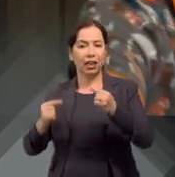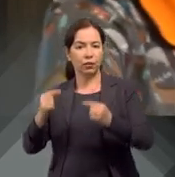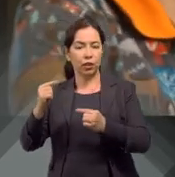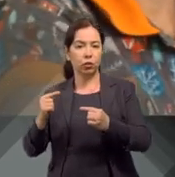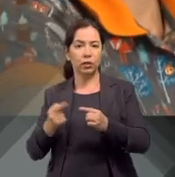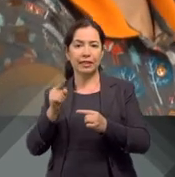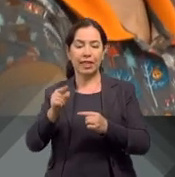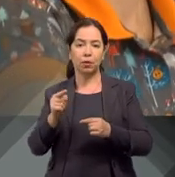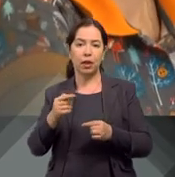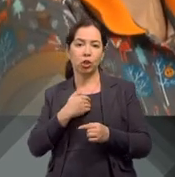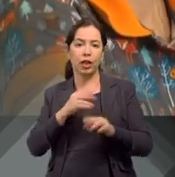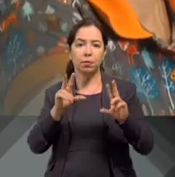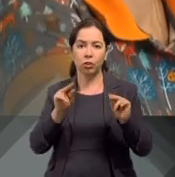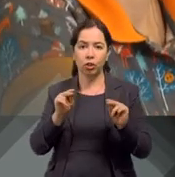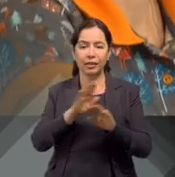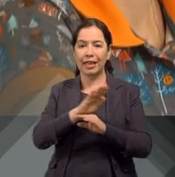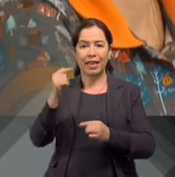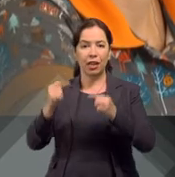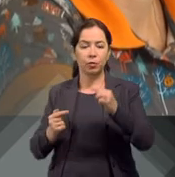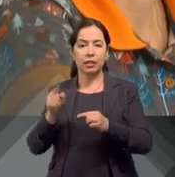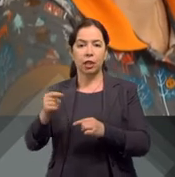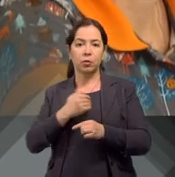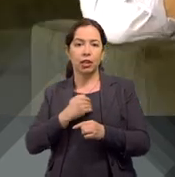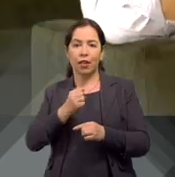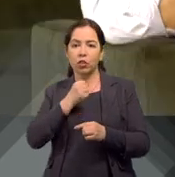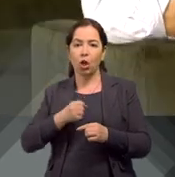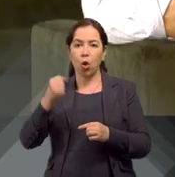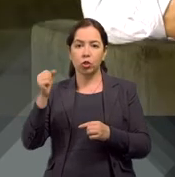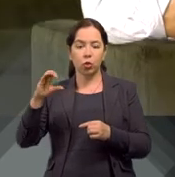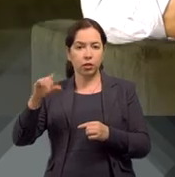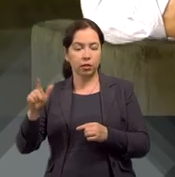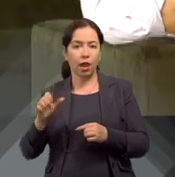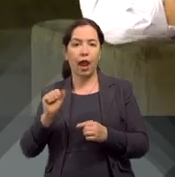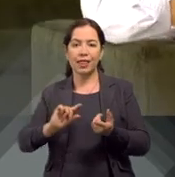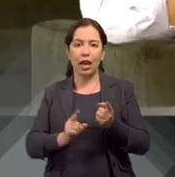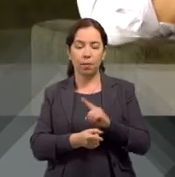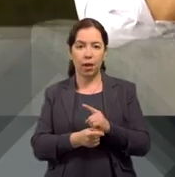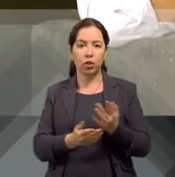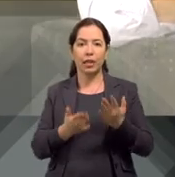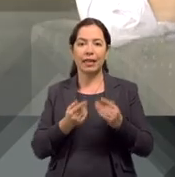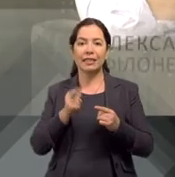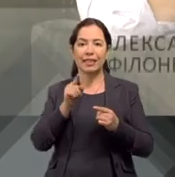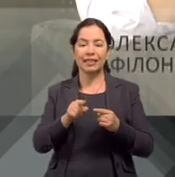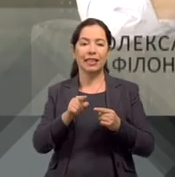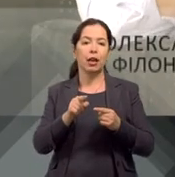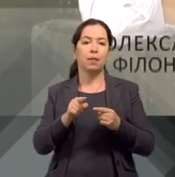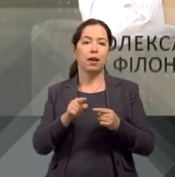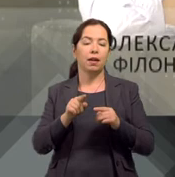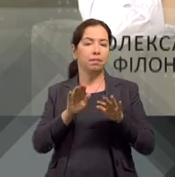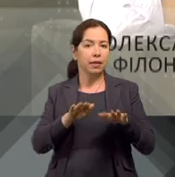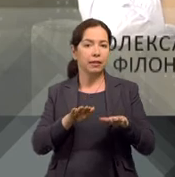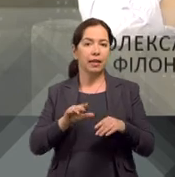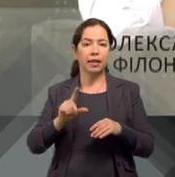желанием счастья, не конфликтует с этим желанием взрослости, а наоборот – оказывается тем пространством, в котором